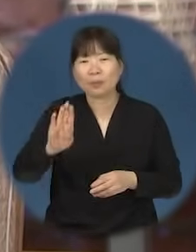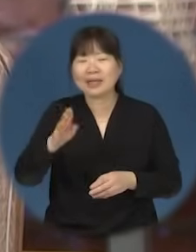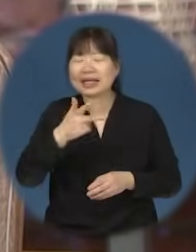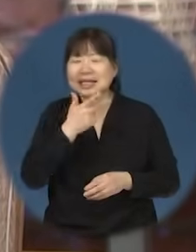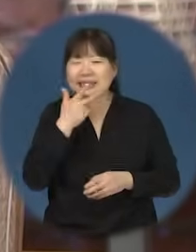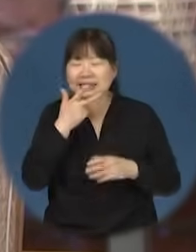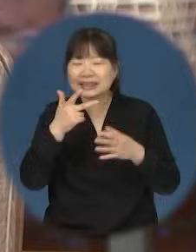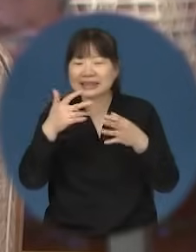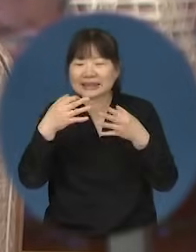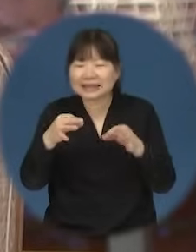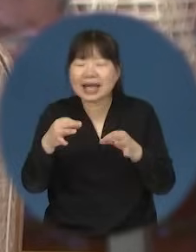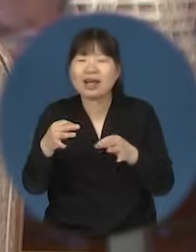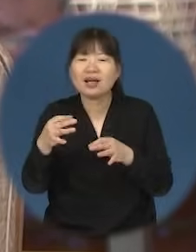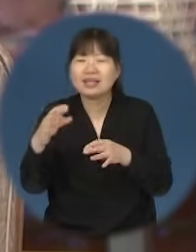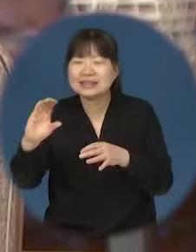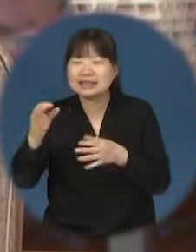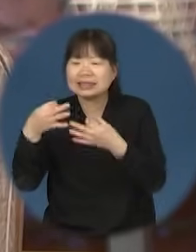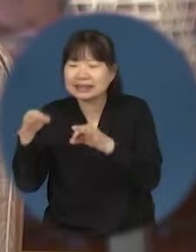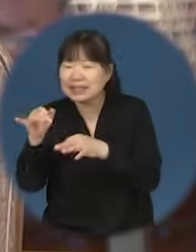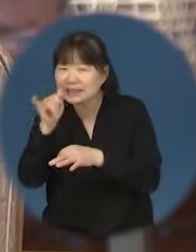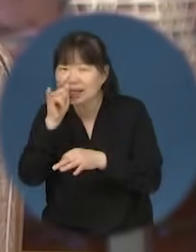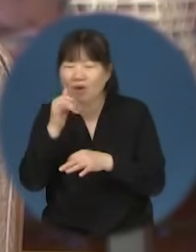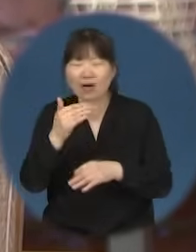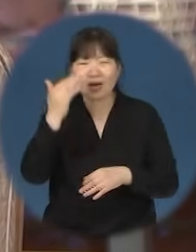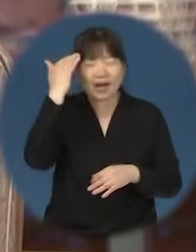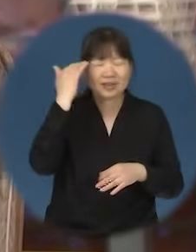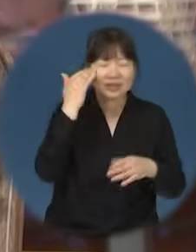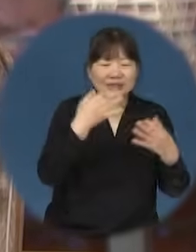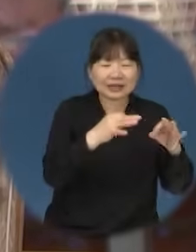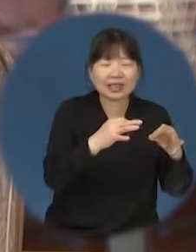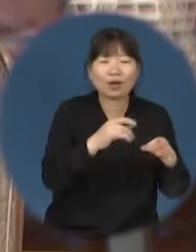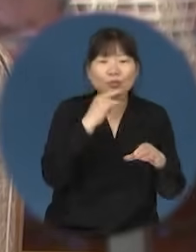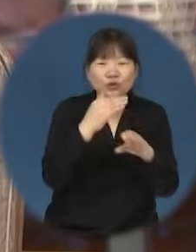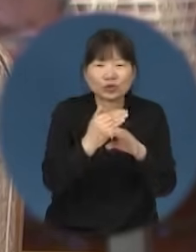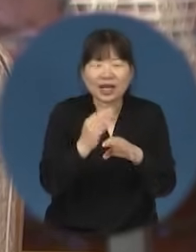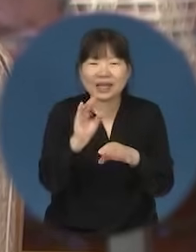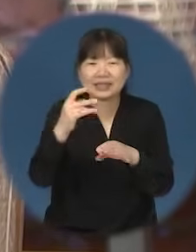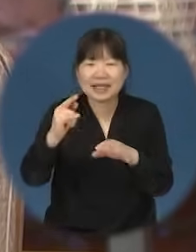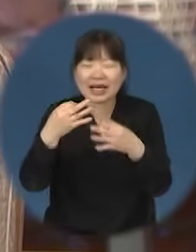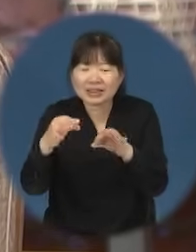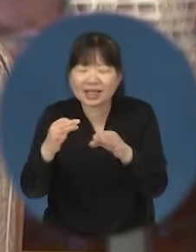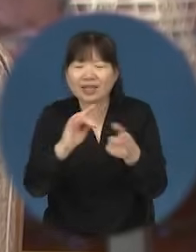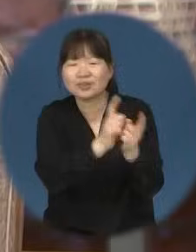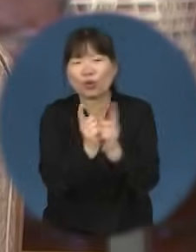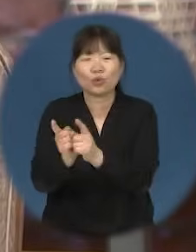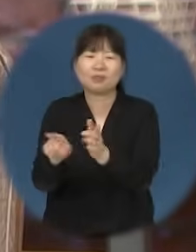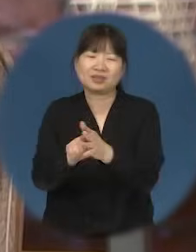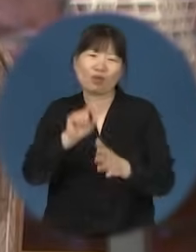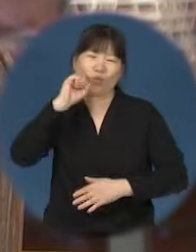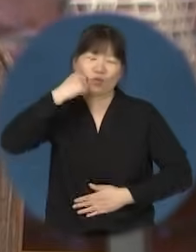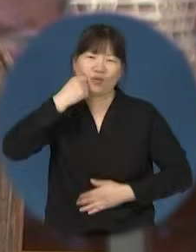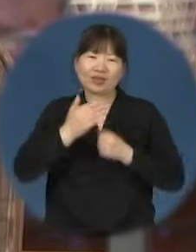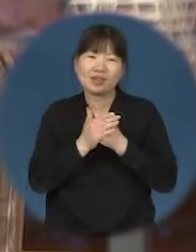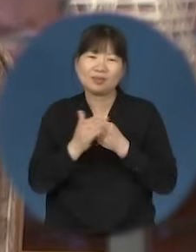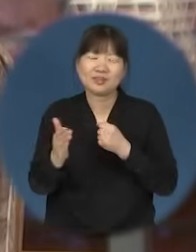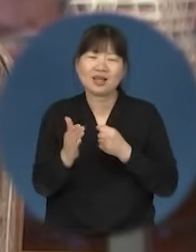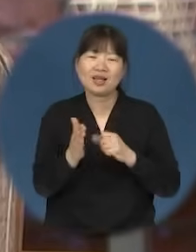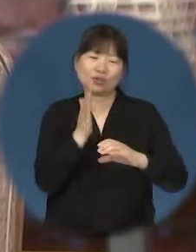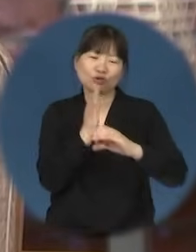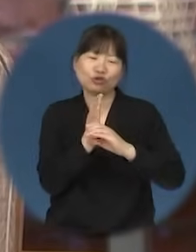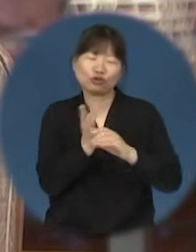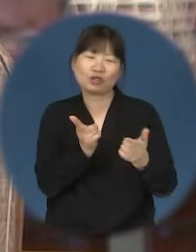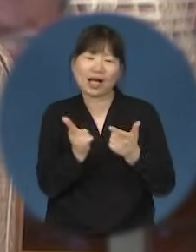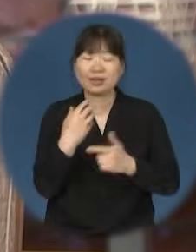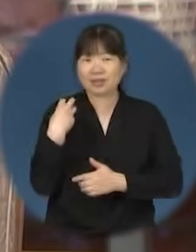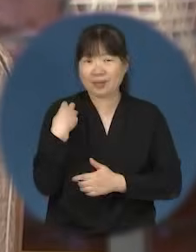B은행, C은행이 있는데 뭐 한국은행도 있고 이란은행도 북한은행도 있고 서로 믿지 못하잖아요. 예. 그러니까 이제 중개하는 은행이 또